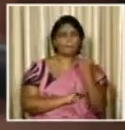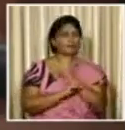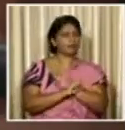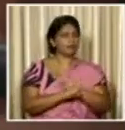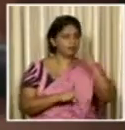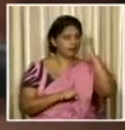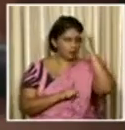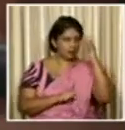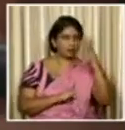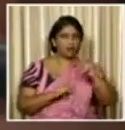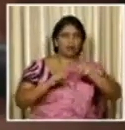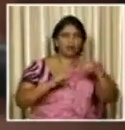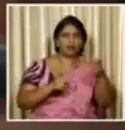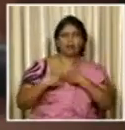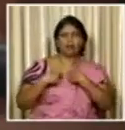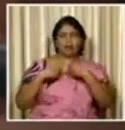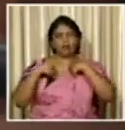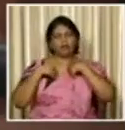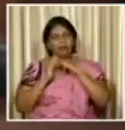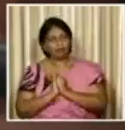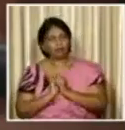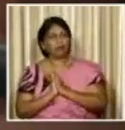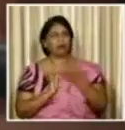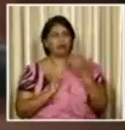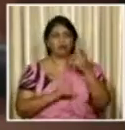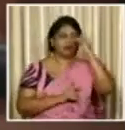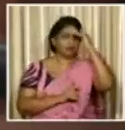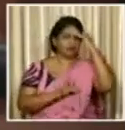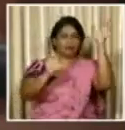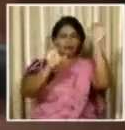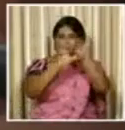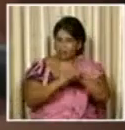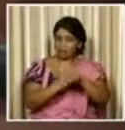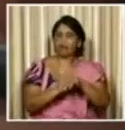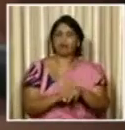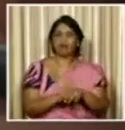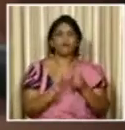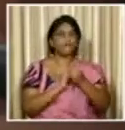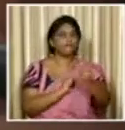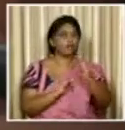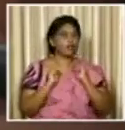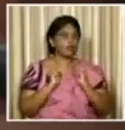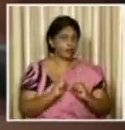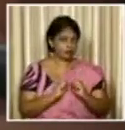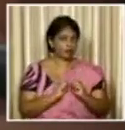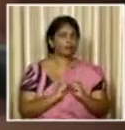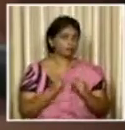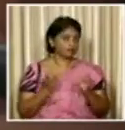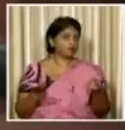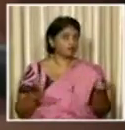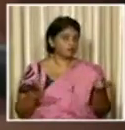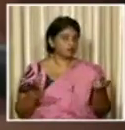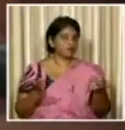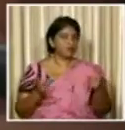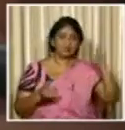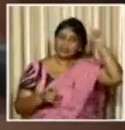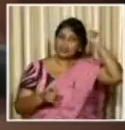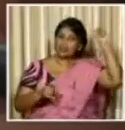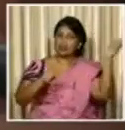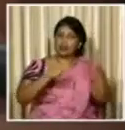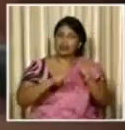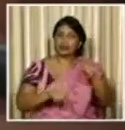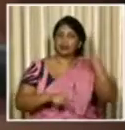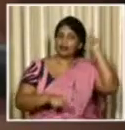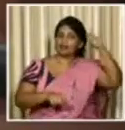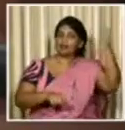Naayaki Anika Isra Nemina Kata Naayakuri Patthuna Atapasse Mukadda Siddha Venni Neda Ara Karatta Bendapu